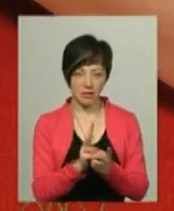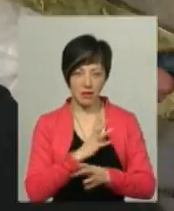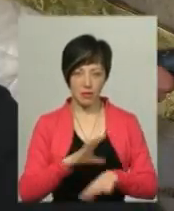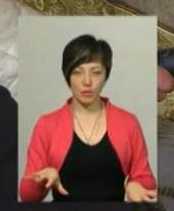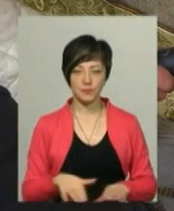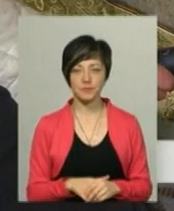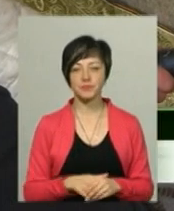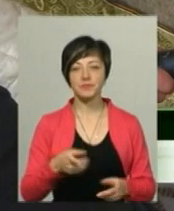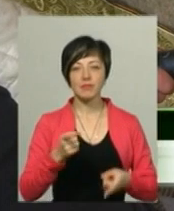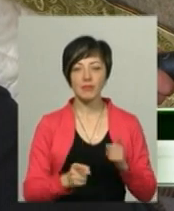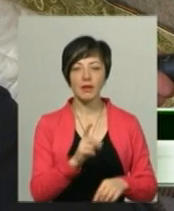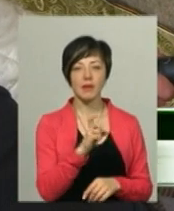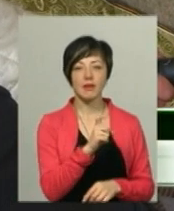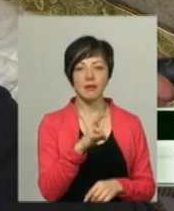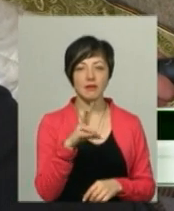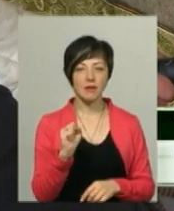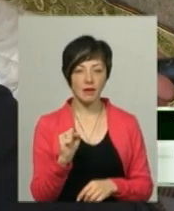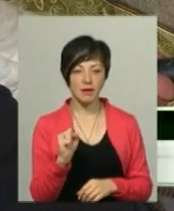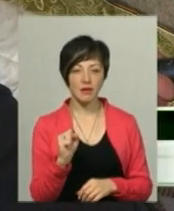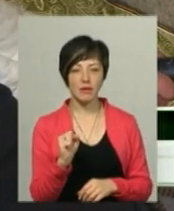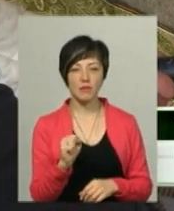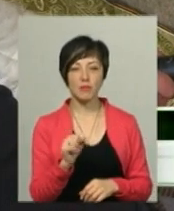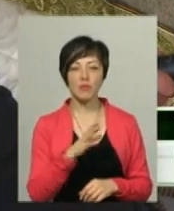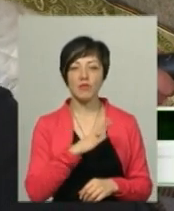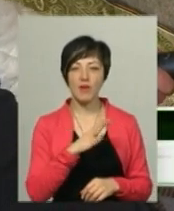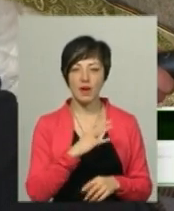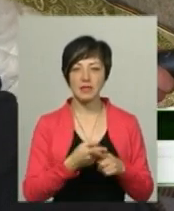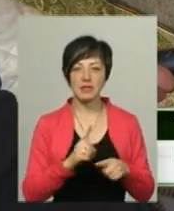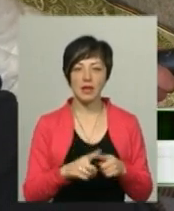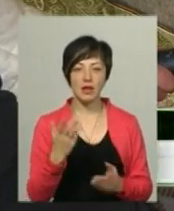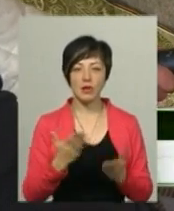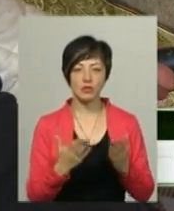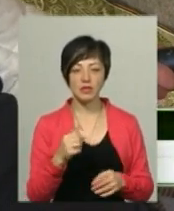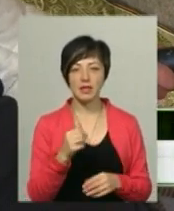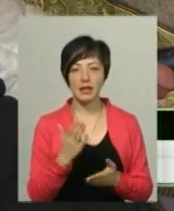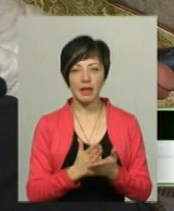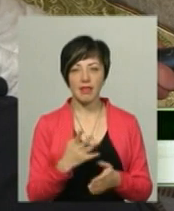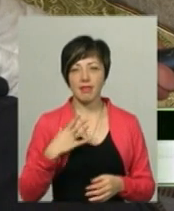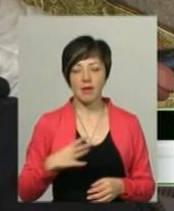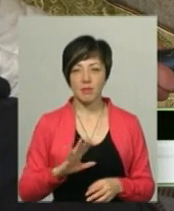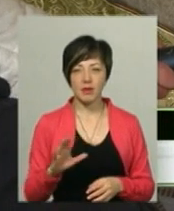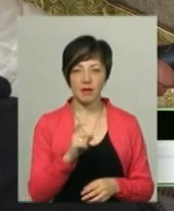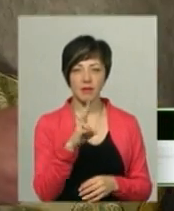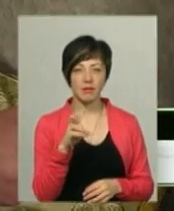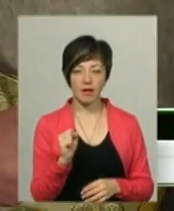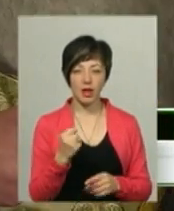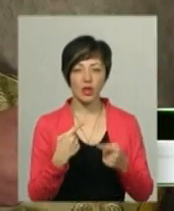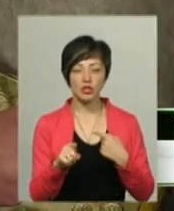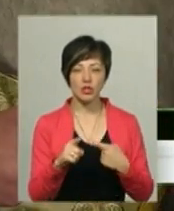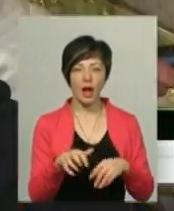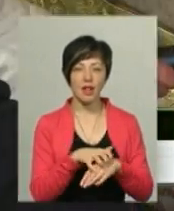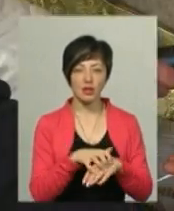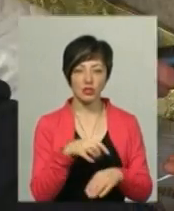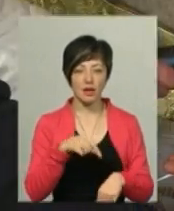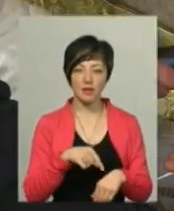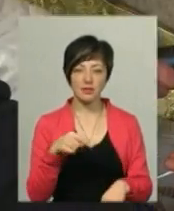На натуральну хну алергія буває, але це якщо сама непереносимість самої хни. Інші алергічні